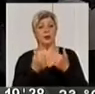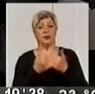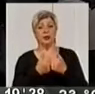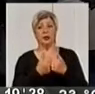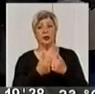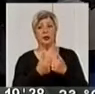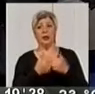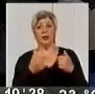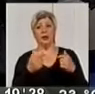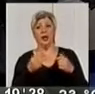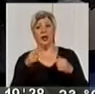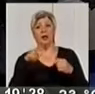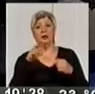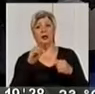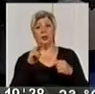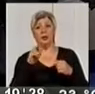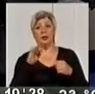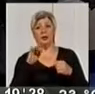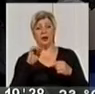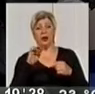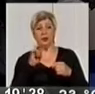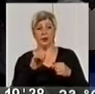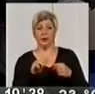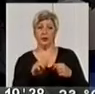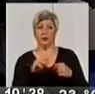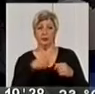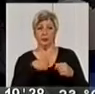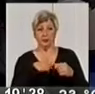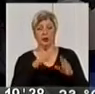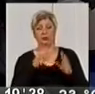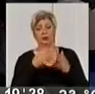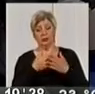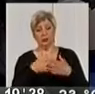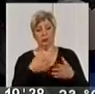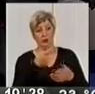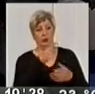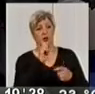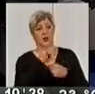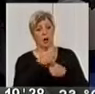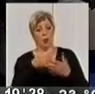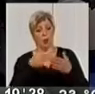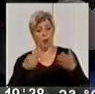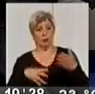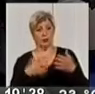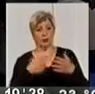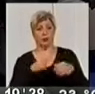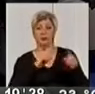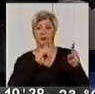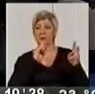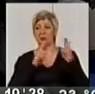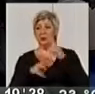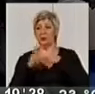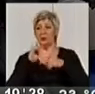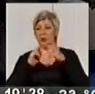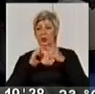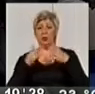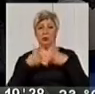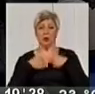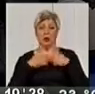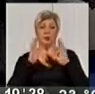області є замовником, і він підписав договір, і діти поїхали наші туди з області, вони будуть скаржитися нам. І ми будемо